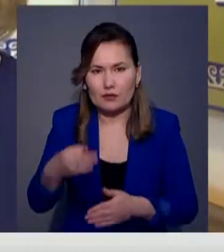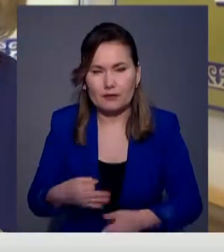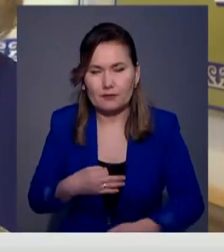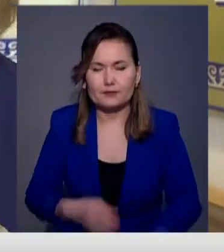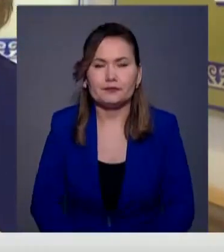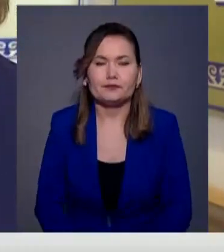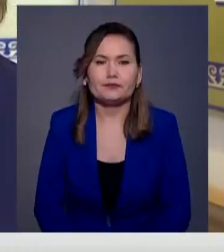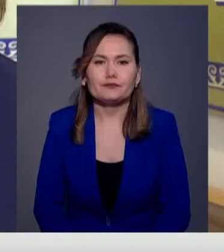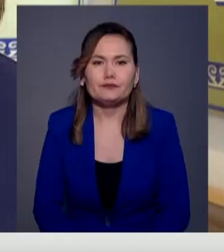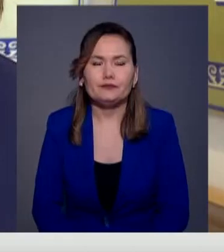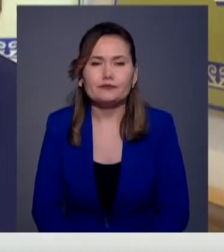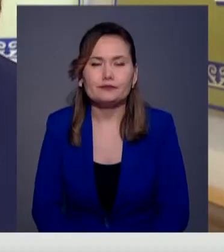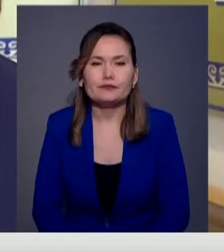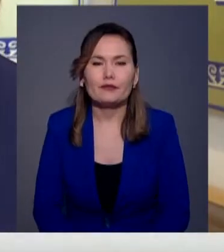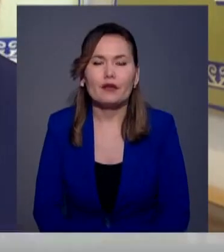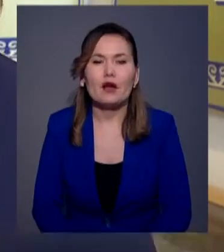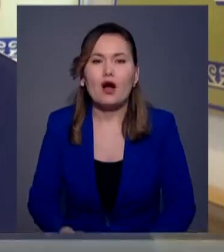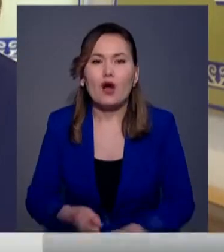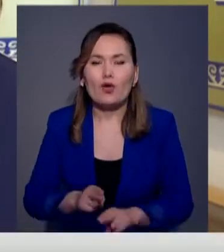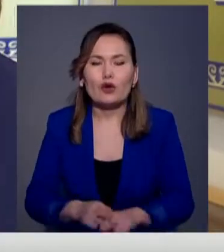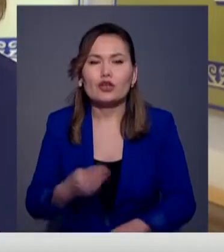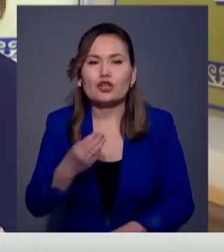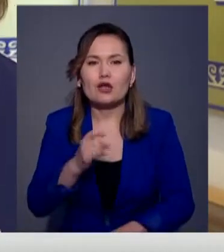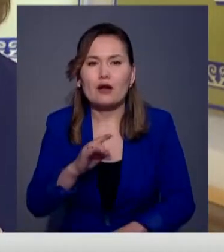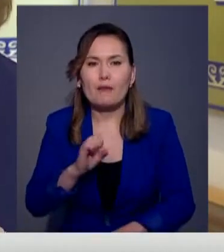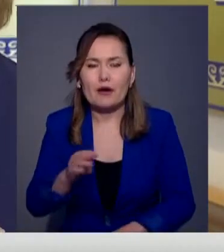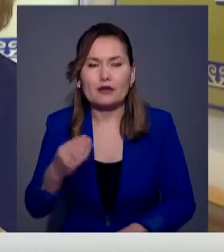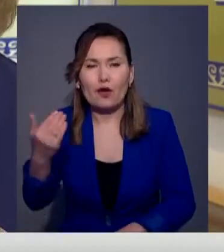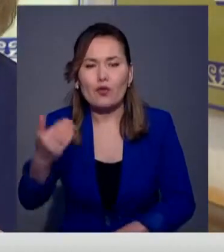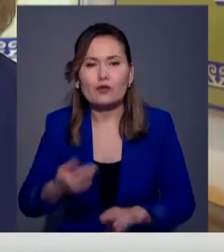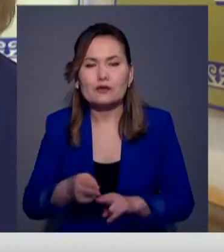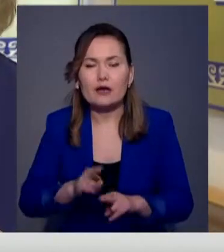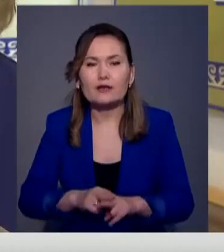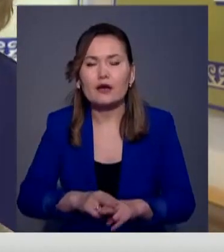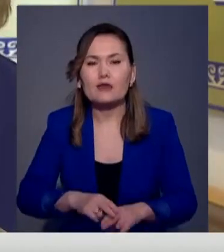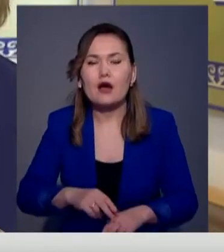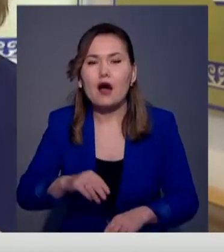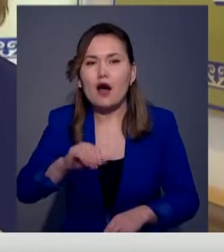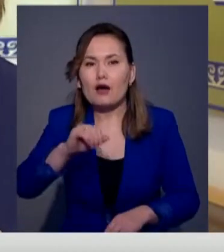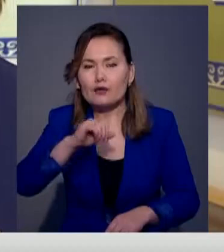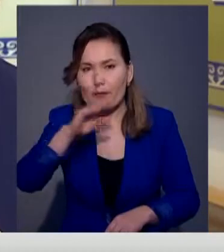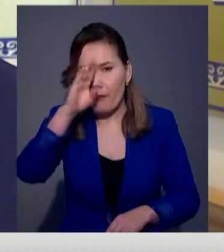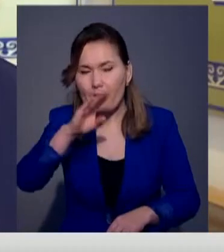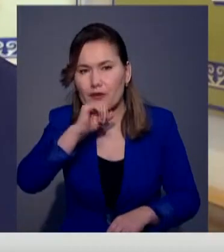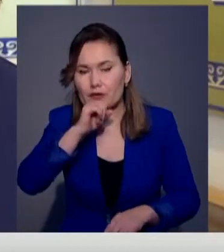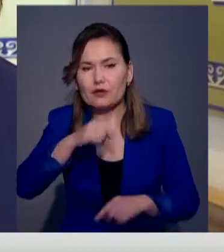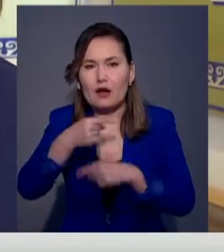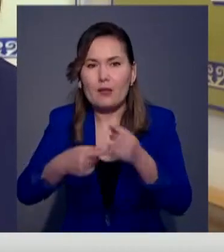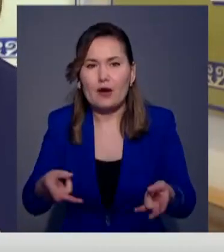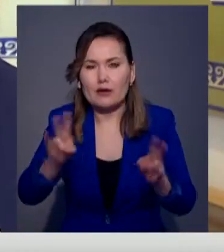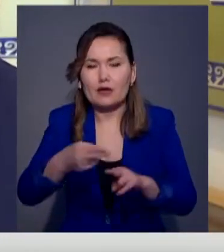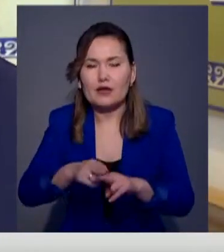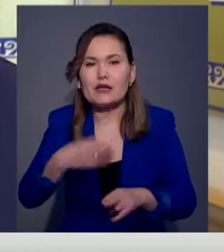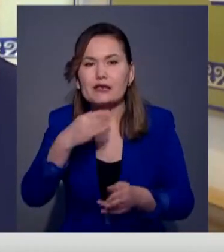Книга передана была ей. Шәрбат Кемелбаеваға көне жәдігер әкесінен қалған, ал ол кісі бұрынғы Семей облысындағы Абай